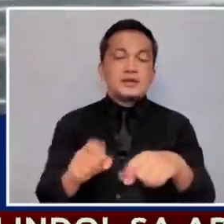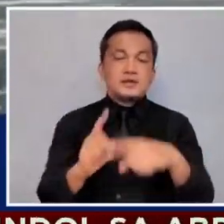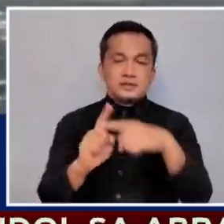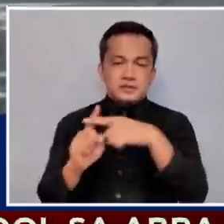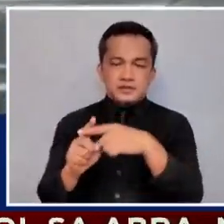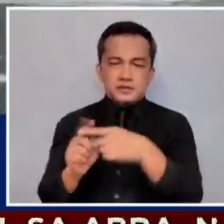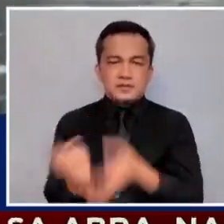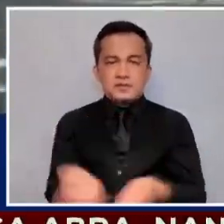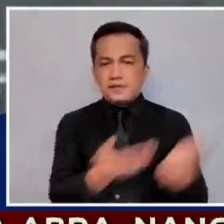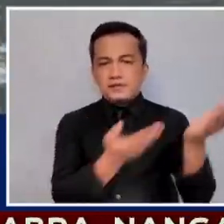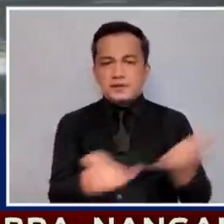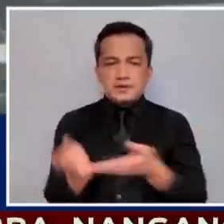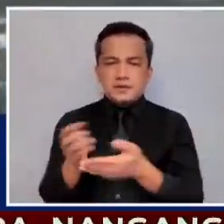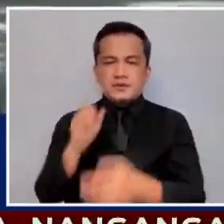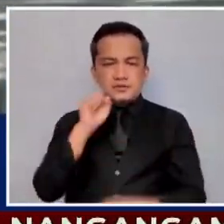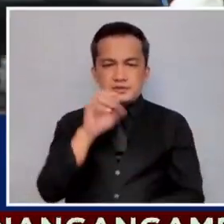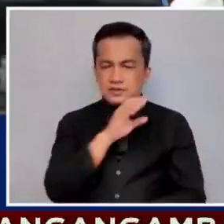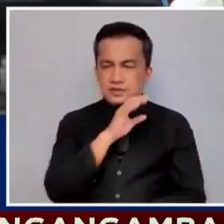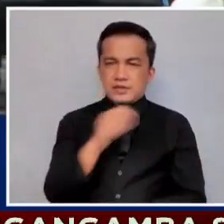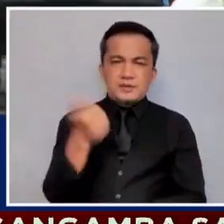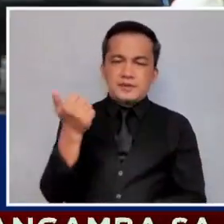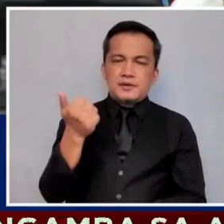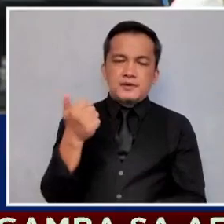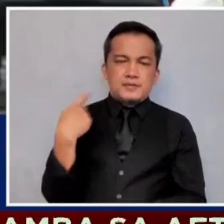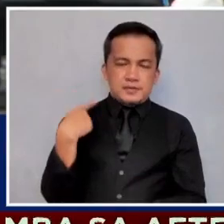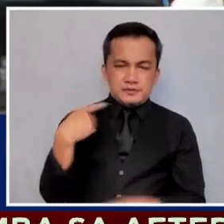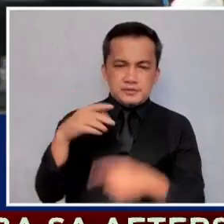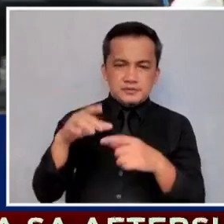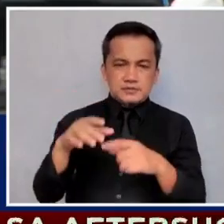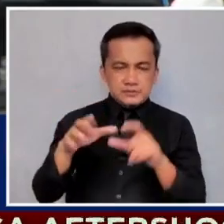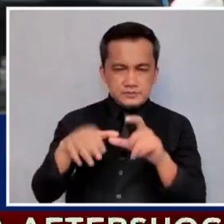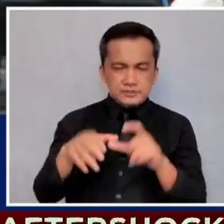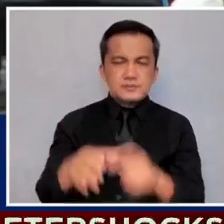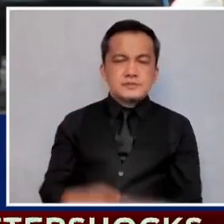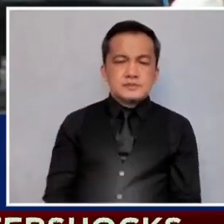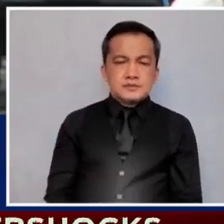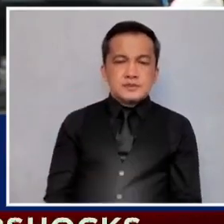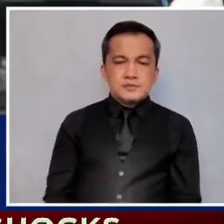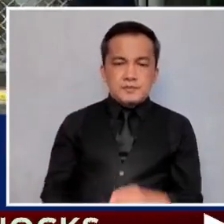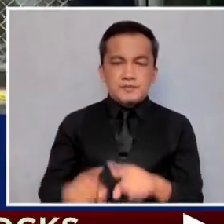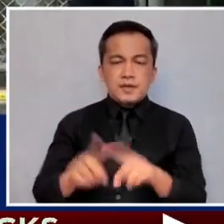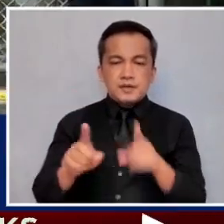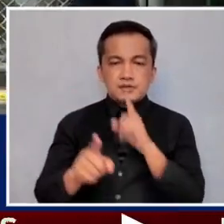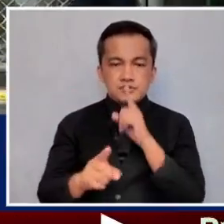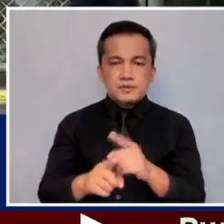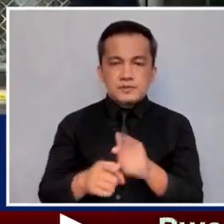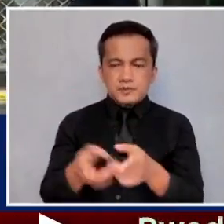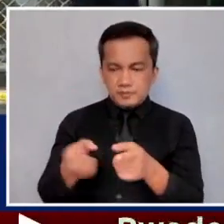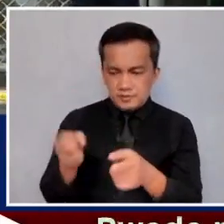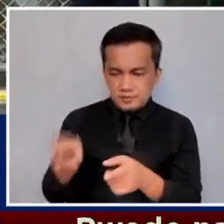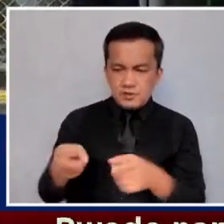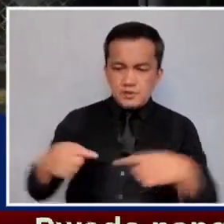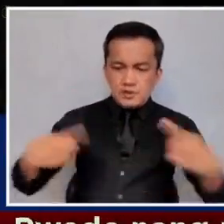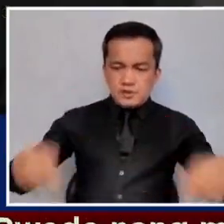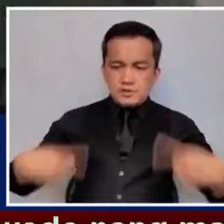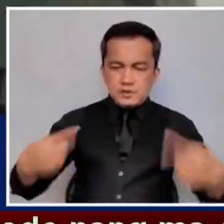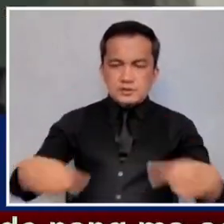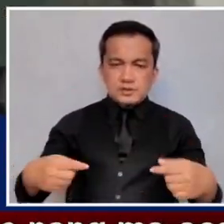senior citizen at iba pang may special needs. Pero sigurado na ang pagpapagamit ng libreng wheelchair sa mga mahihirapang